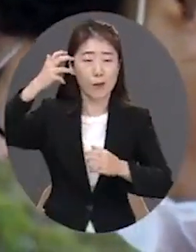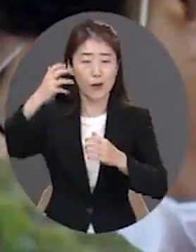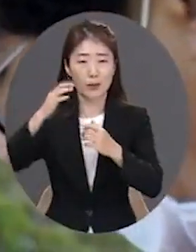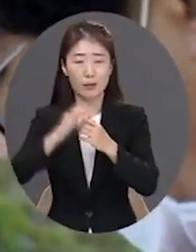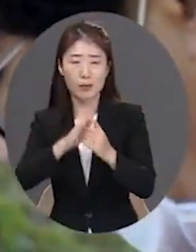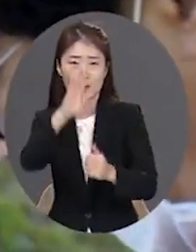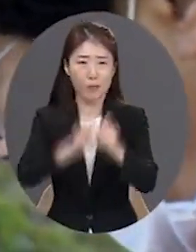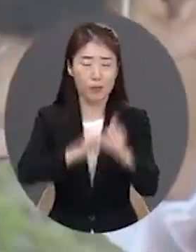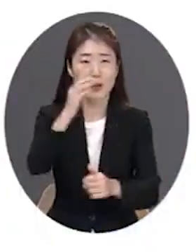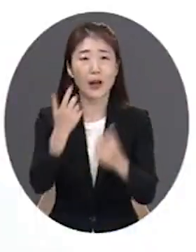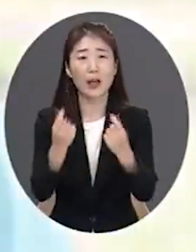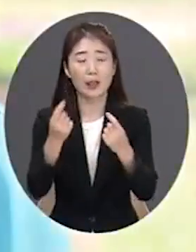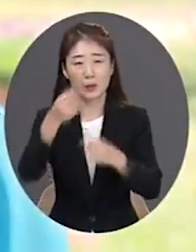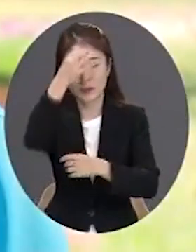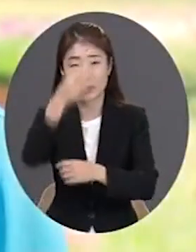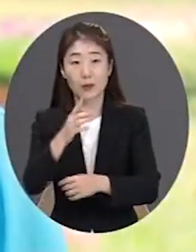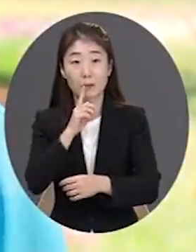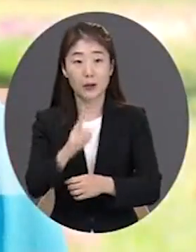뜻을 밝혔습니다.